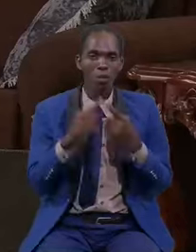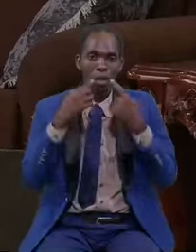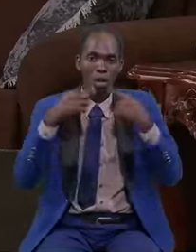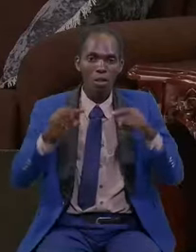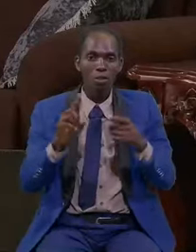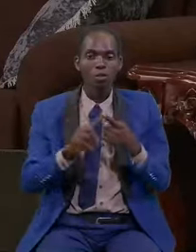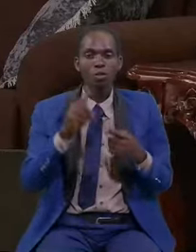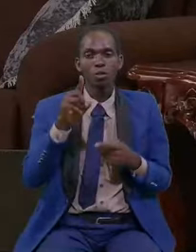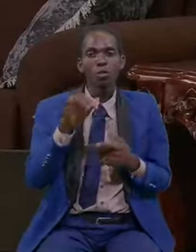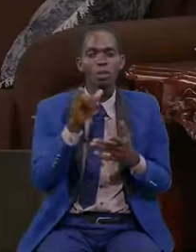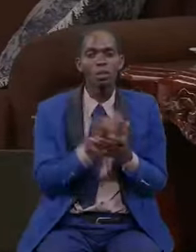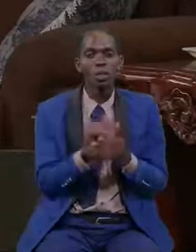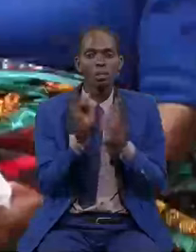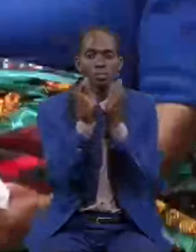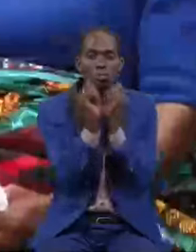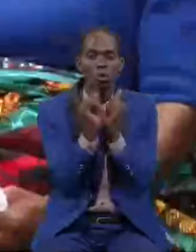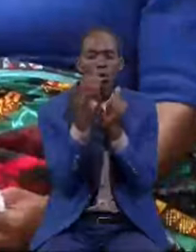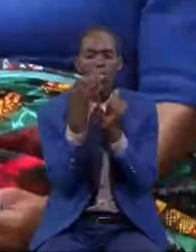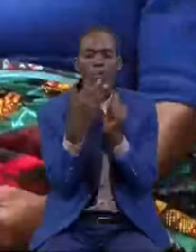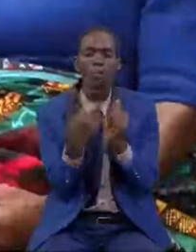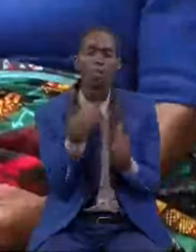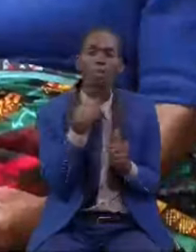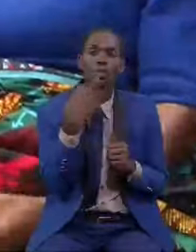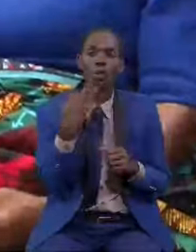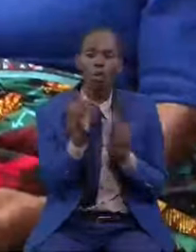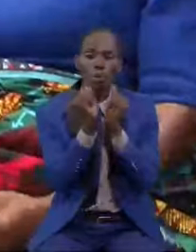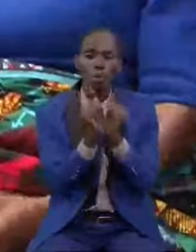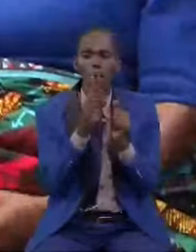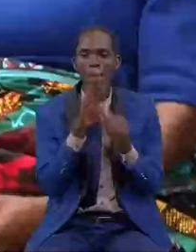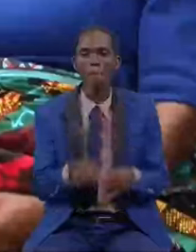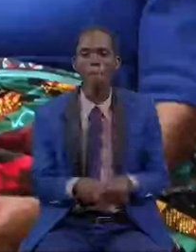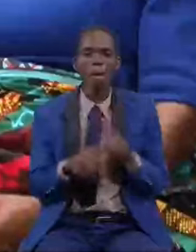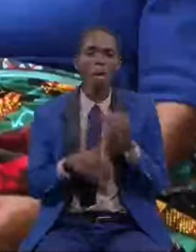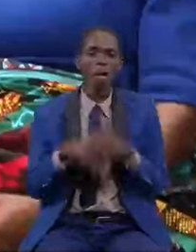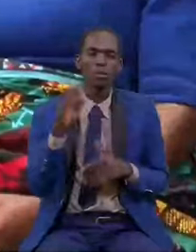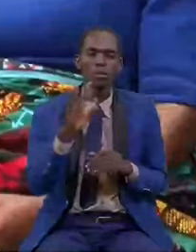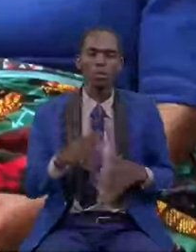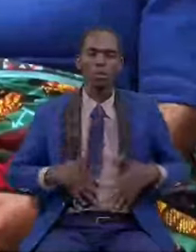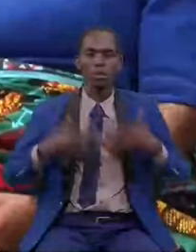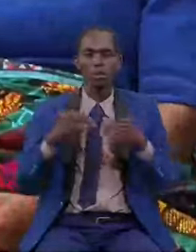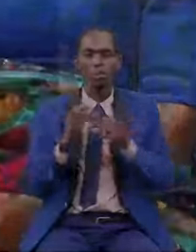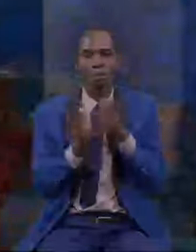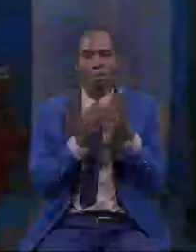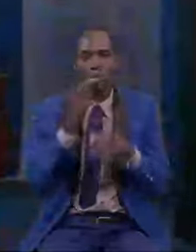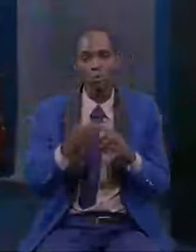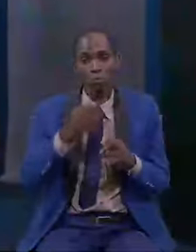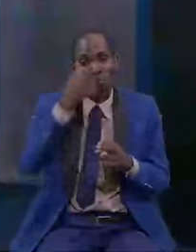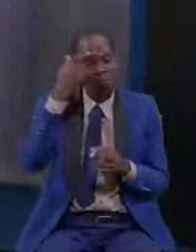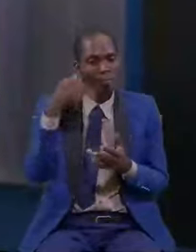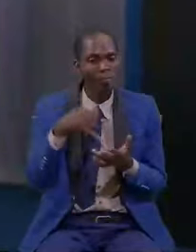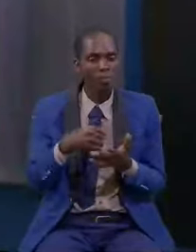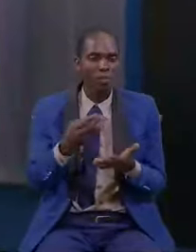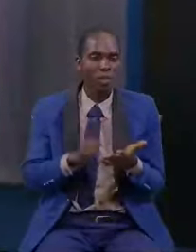annoncer que votre servitude est brisée ce matin parce que Christ est venu